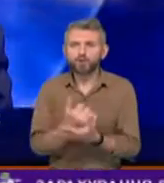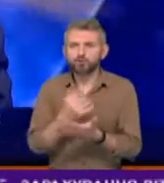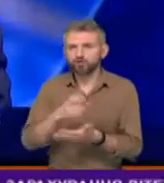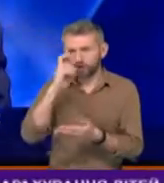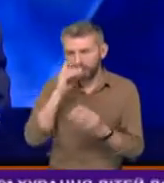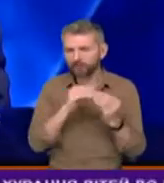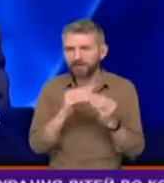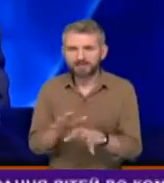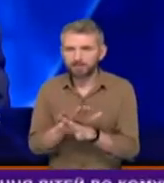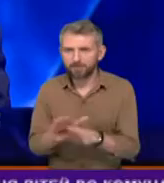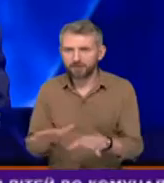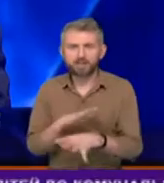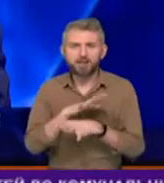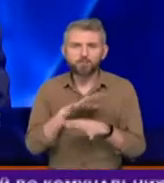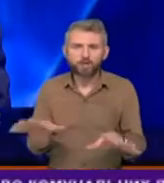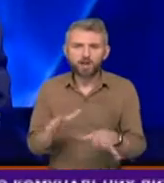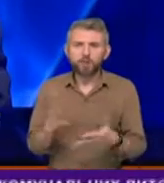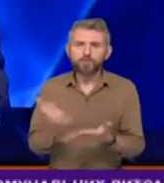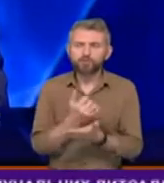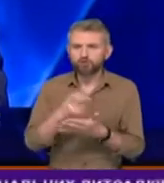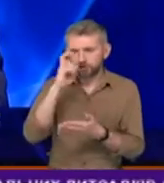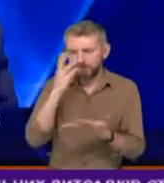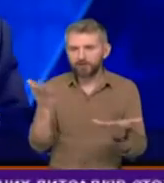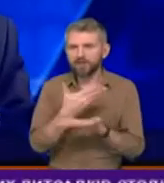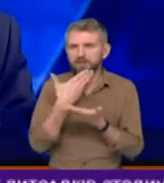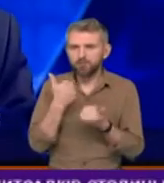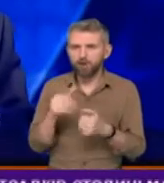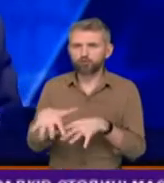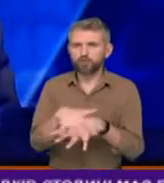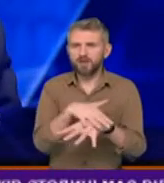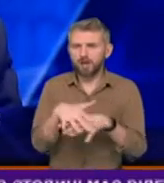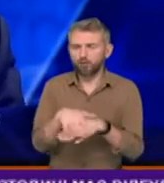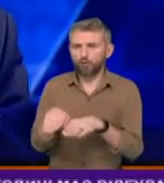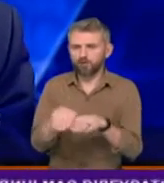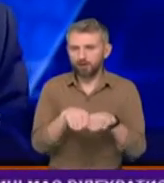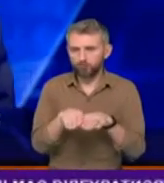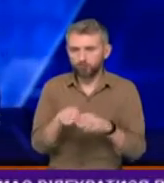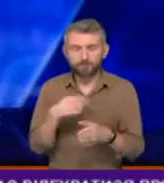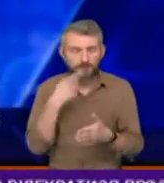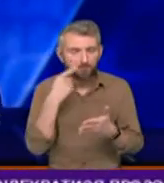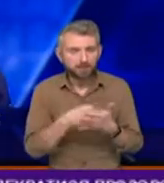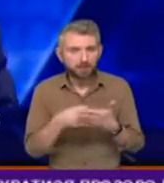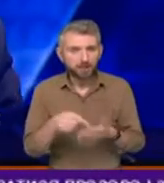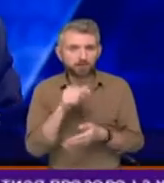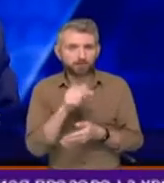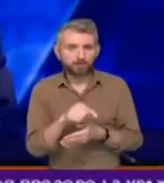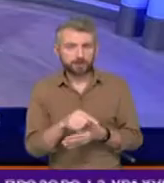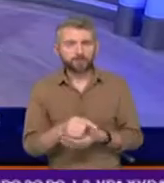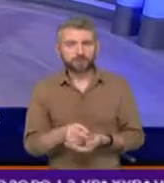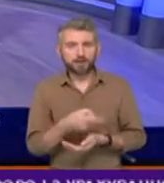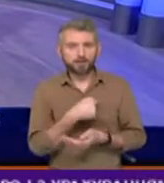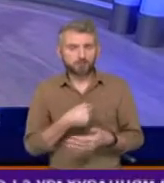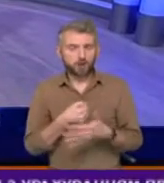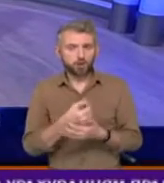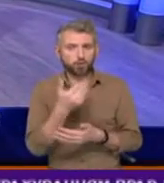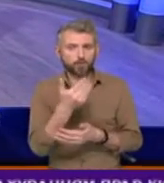Не буває успішних держав, в яких відсутній соціальний консенсус. Ну і знову ж таки, підкреслили би ви, пане Тарас, може вже тоді до